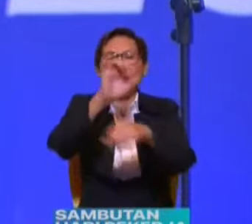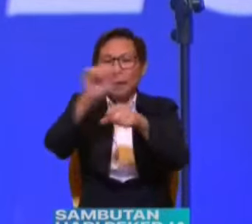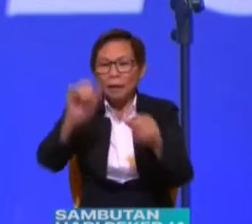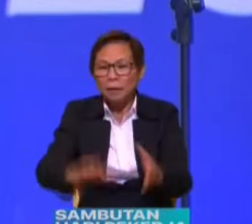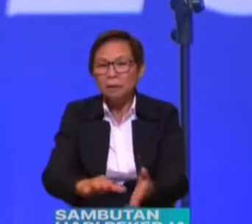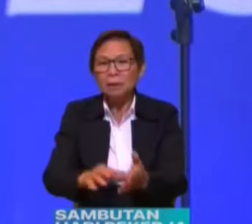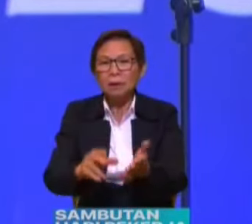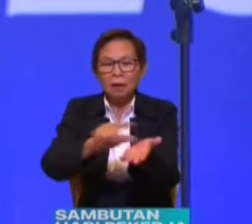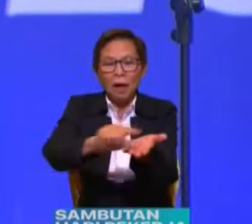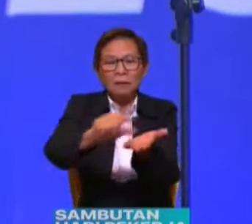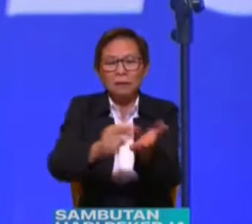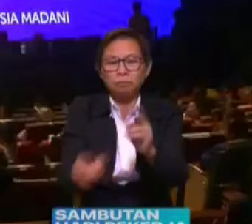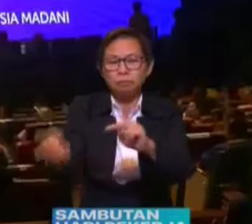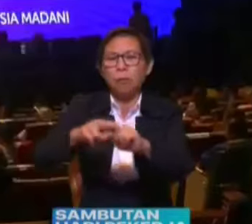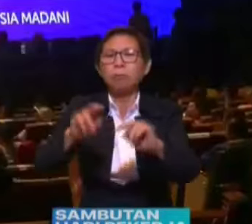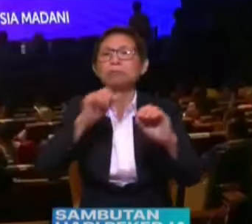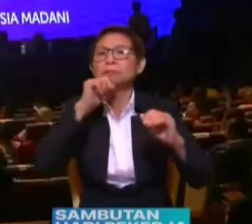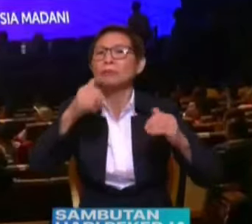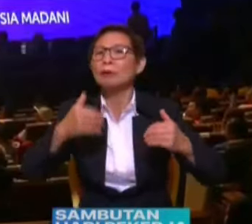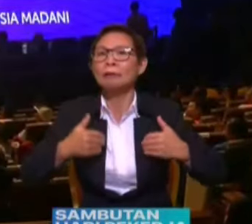meningkat.